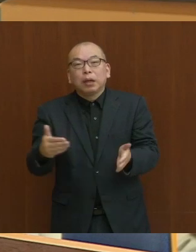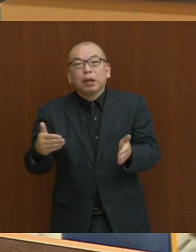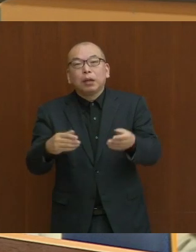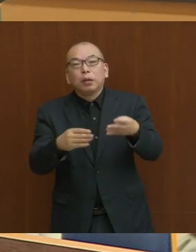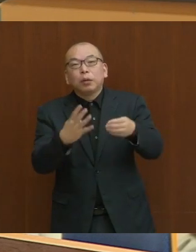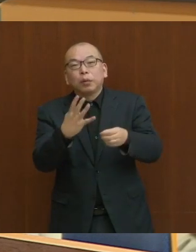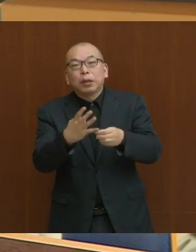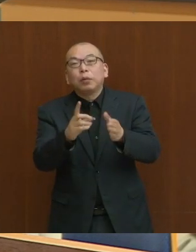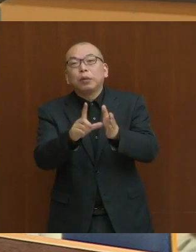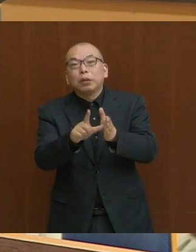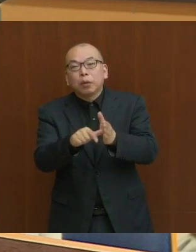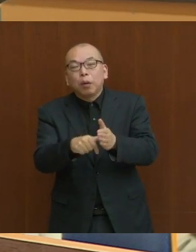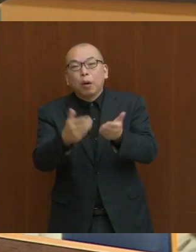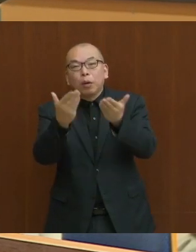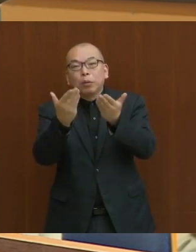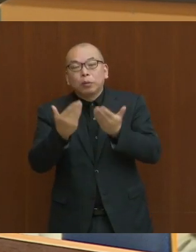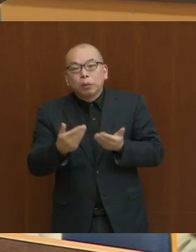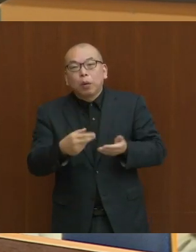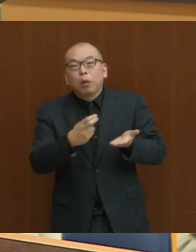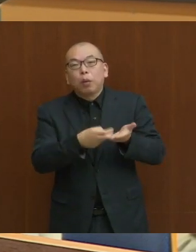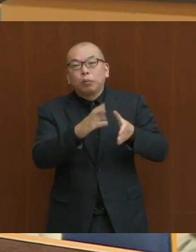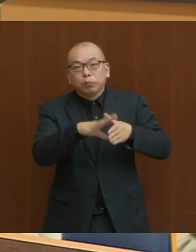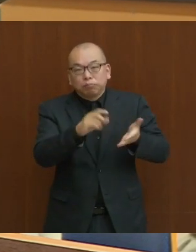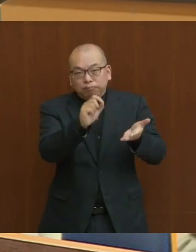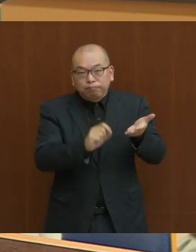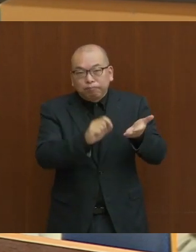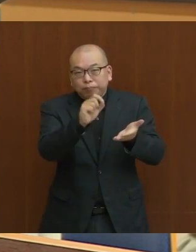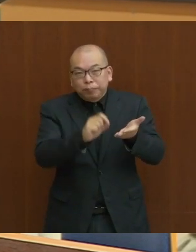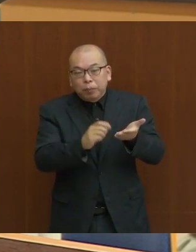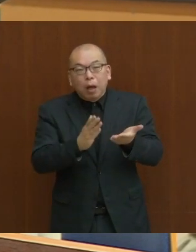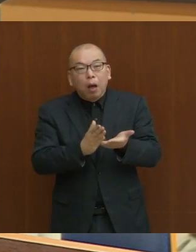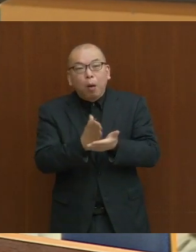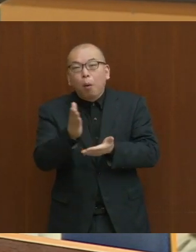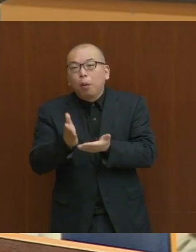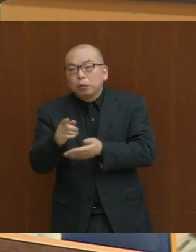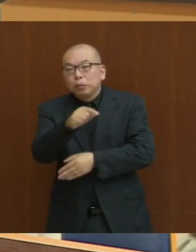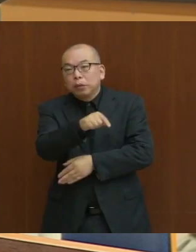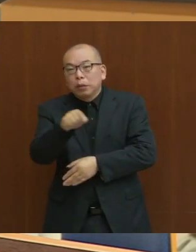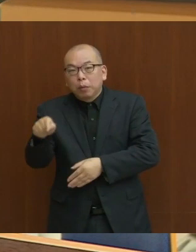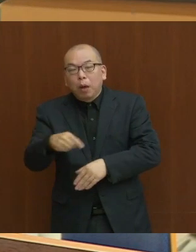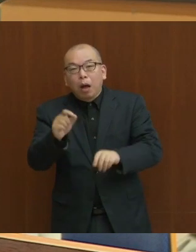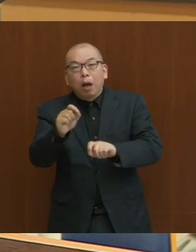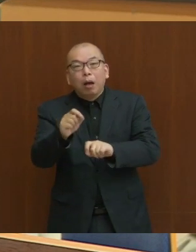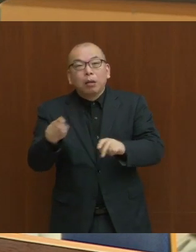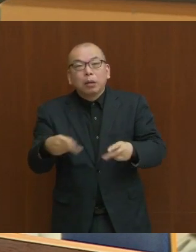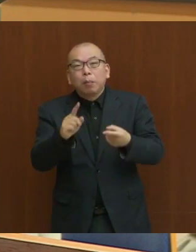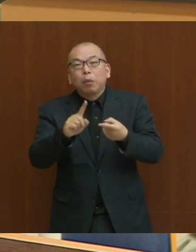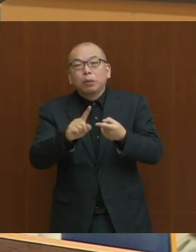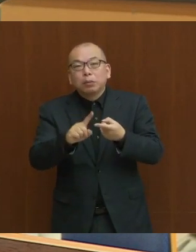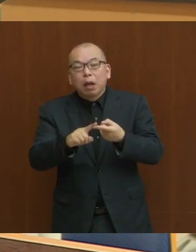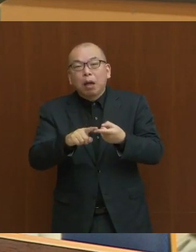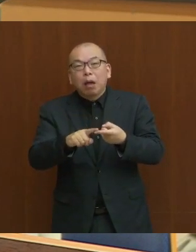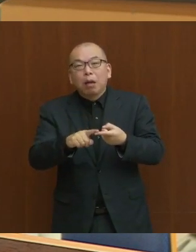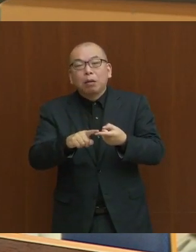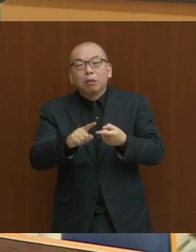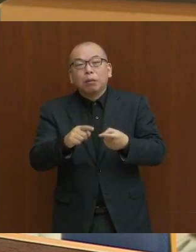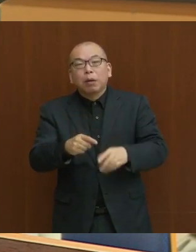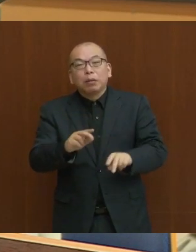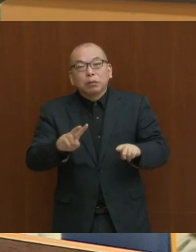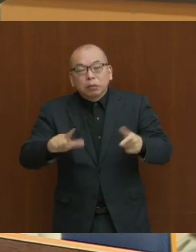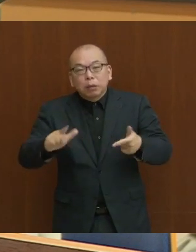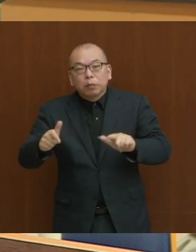で取り組んだ卒業論文では、コースごとの専門性の違いを鮮明に感じると